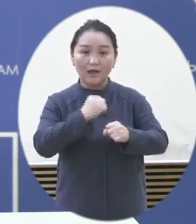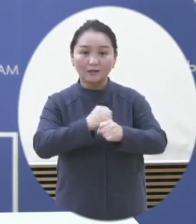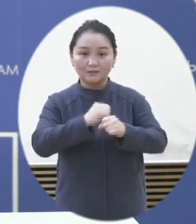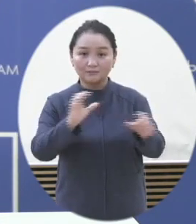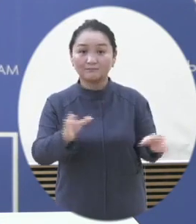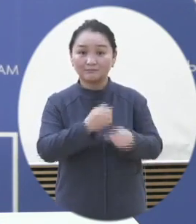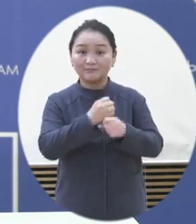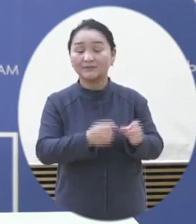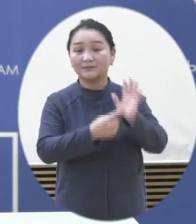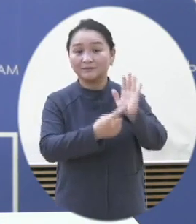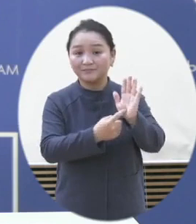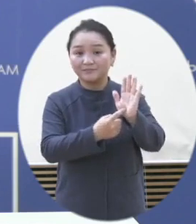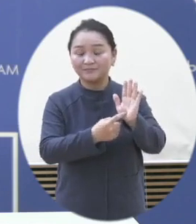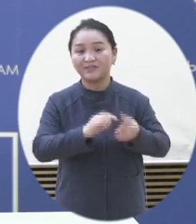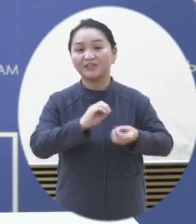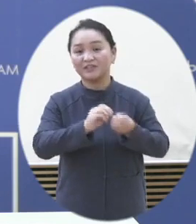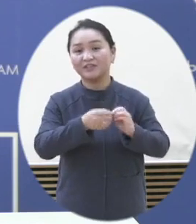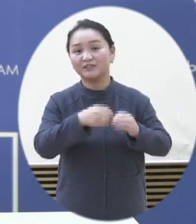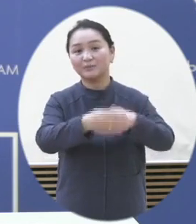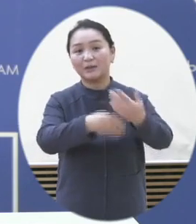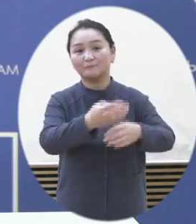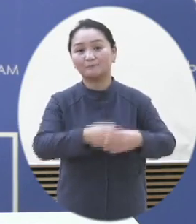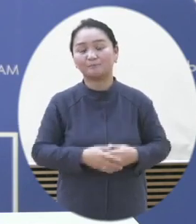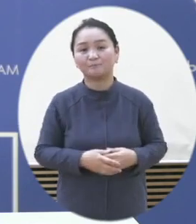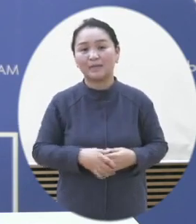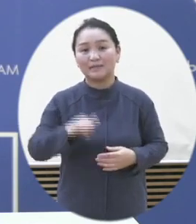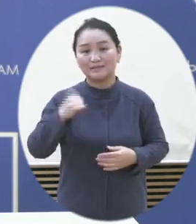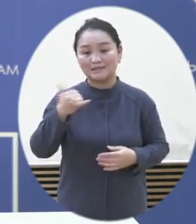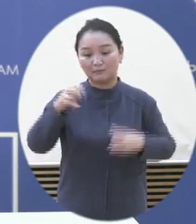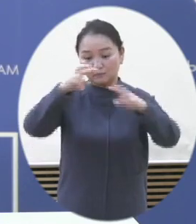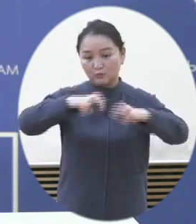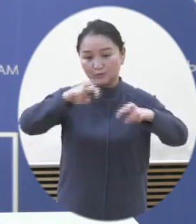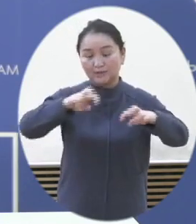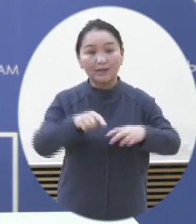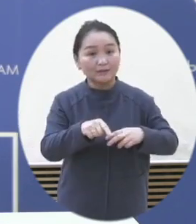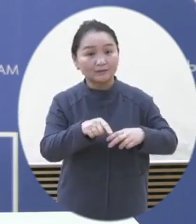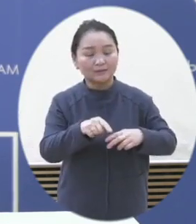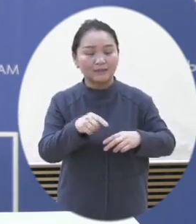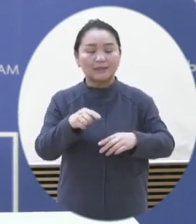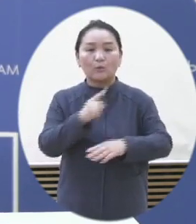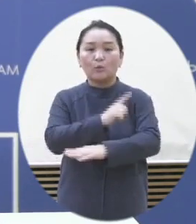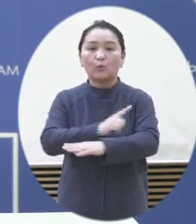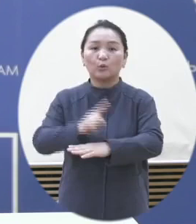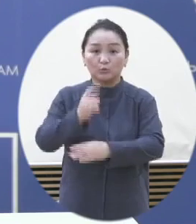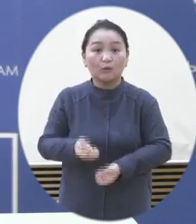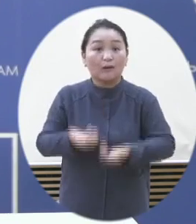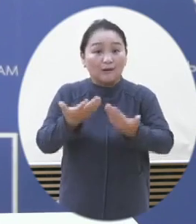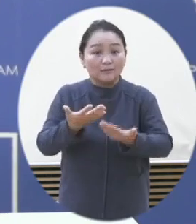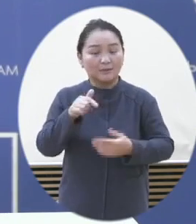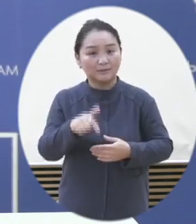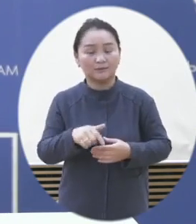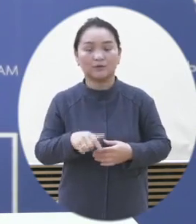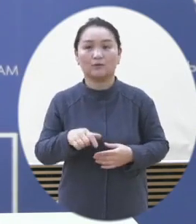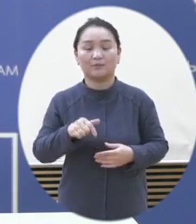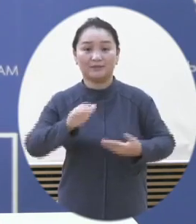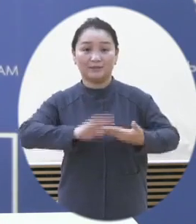улс судалгааны ажил бол хийгдэж байна. За одоо зарим судалгааны ажлуудын үр дүн бол гарч эхэлсэн. Ингээд өнөөдөр